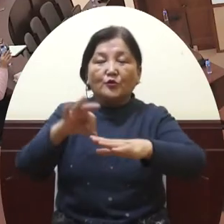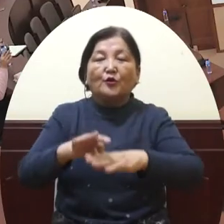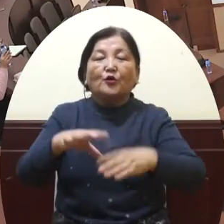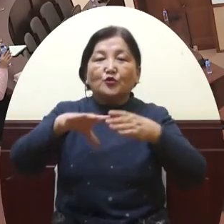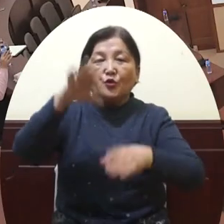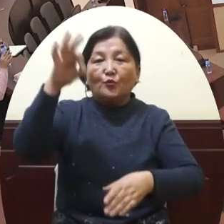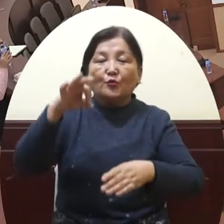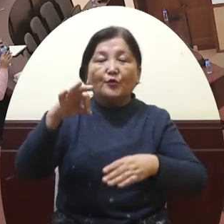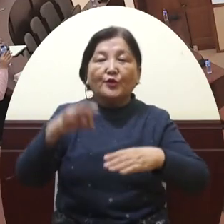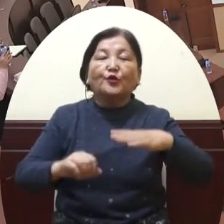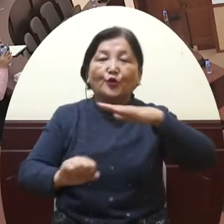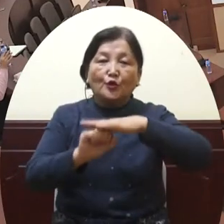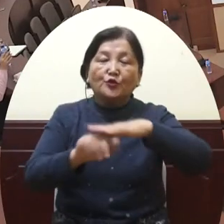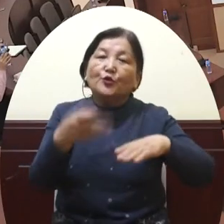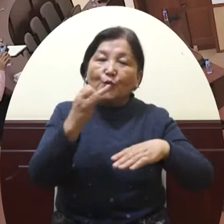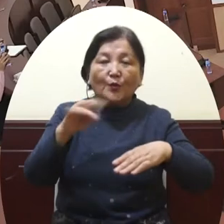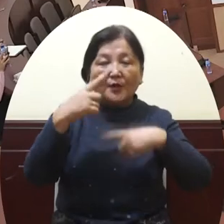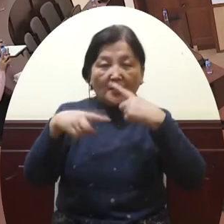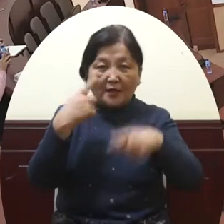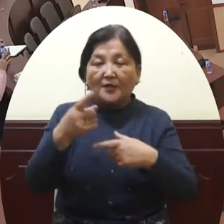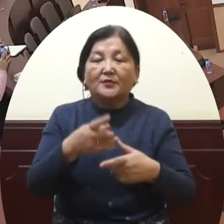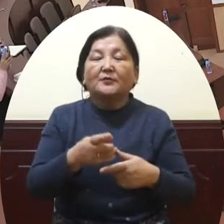тогтолцооны шинжилгээг дамжуулан